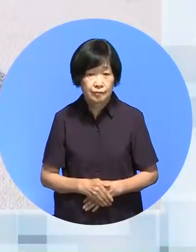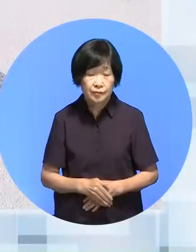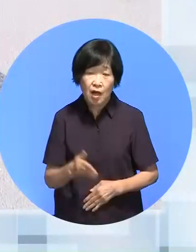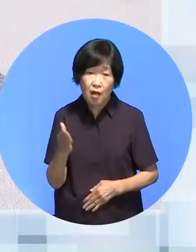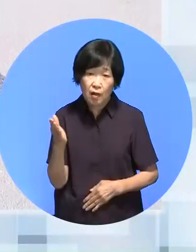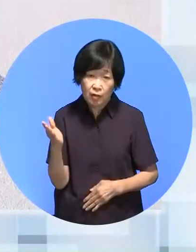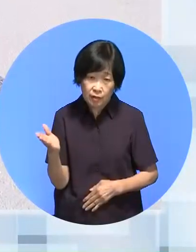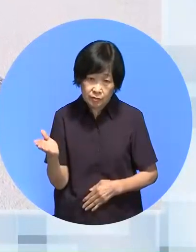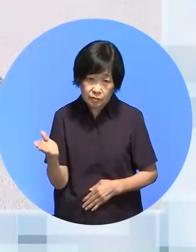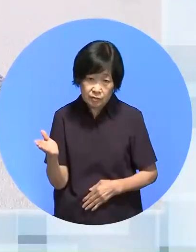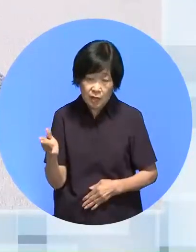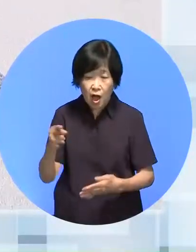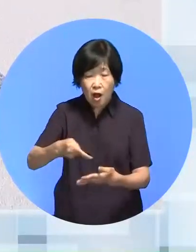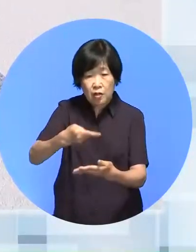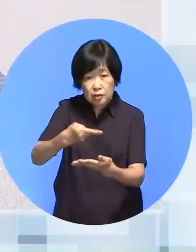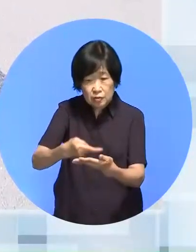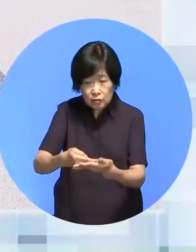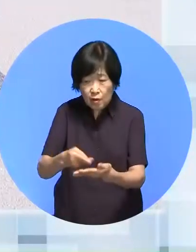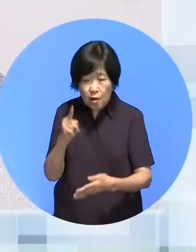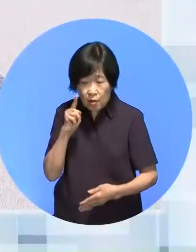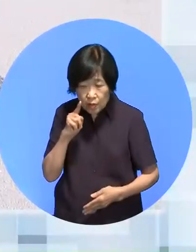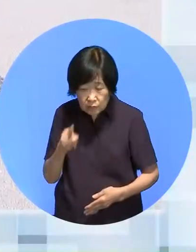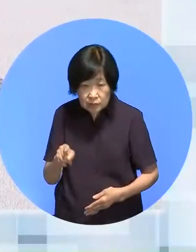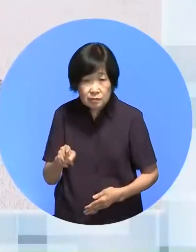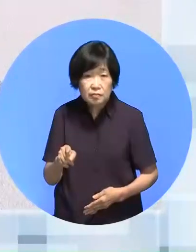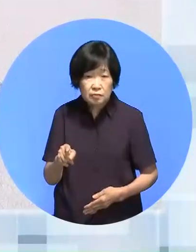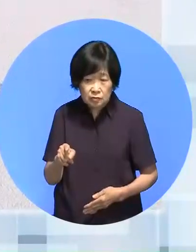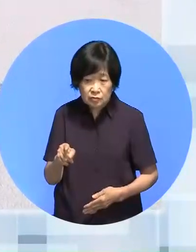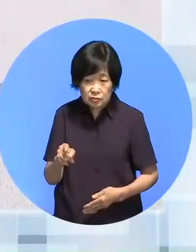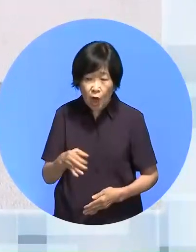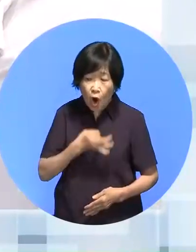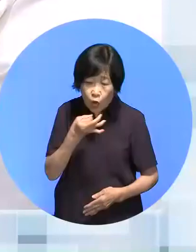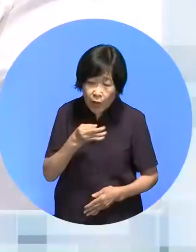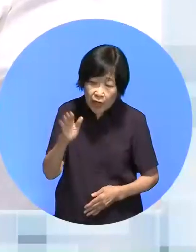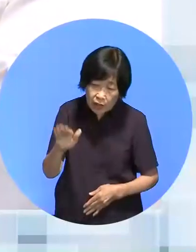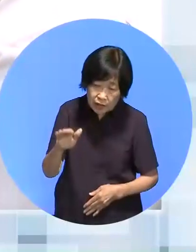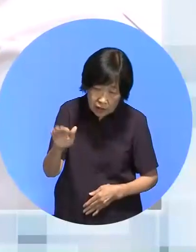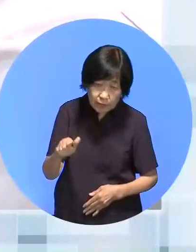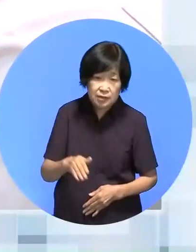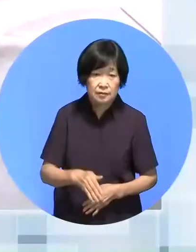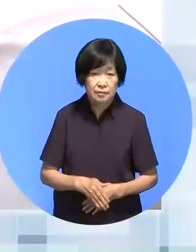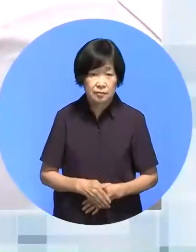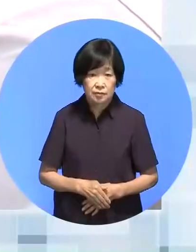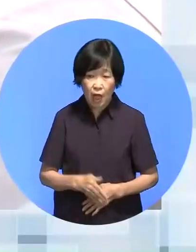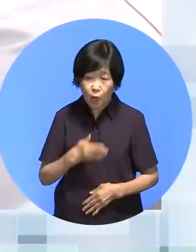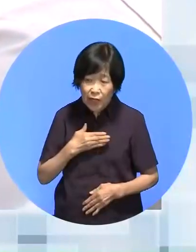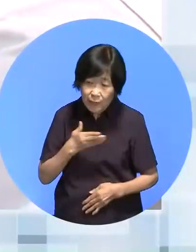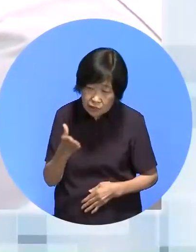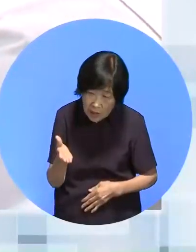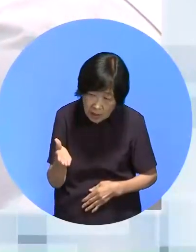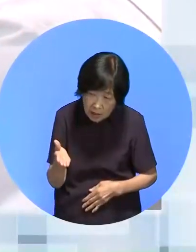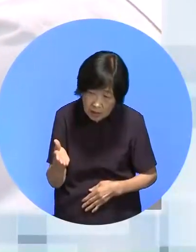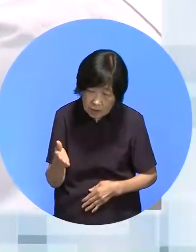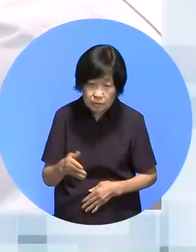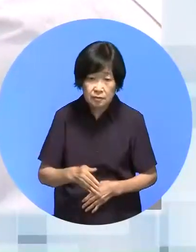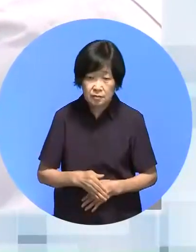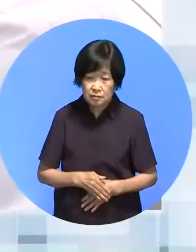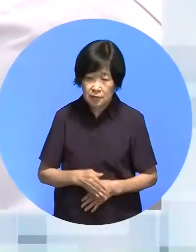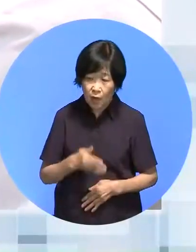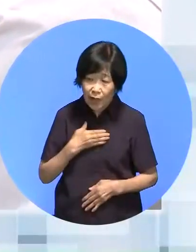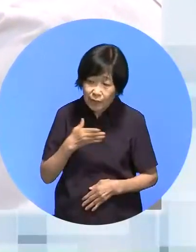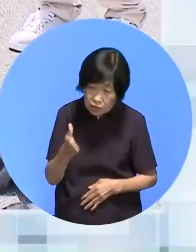このように倒れている方を見つけると声をかけてあげます。わかりますか？わかり